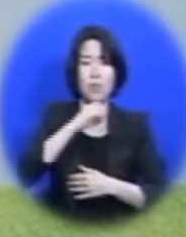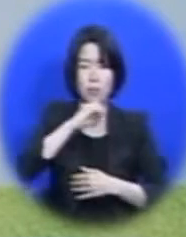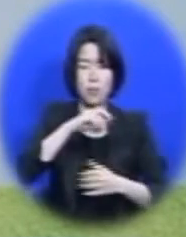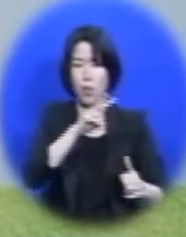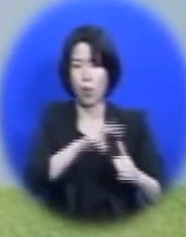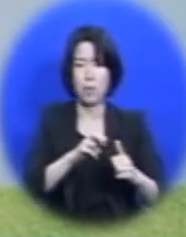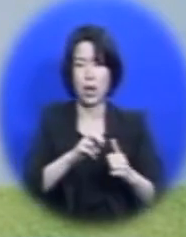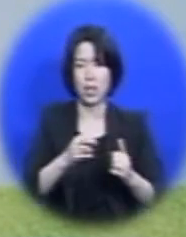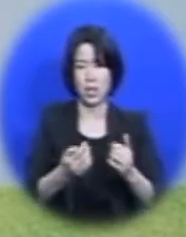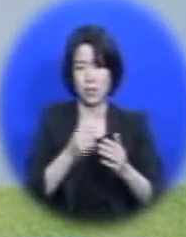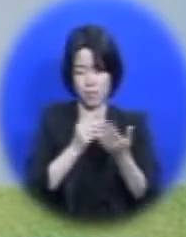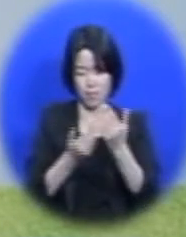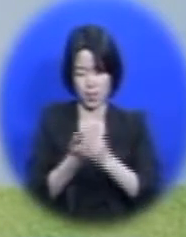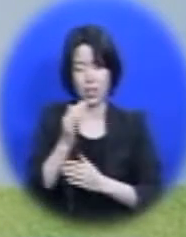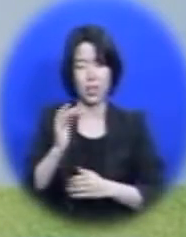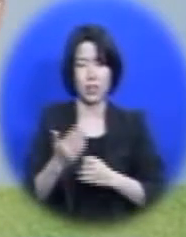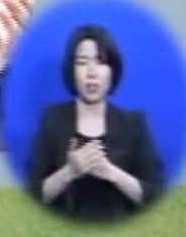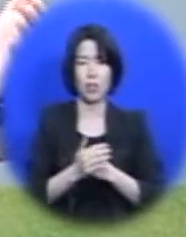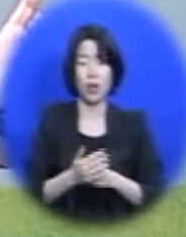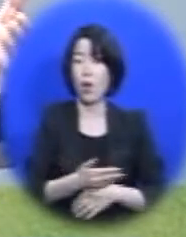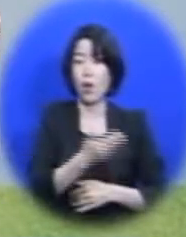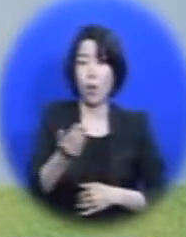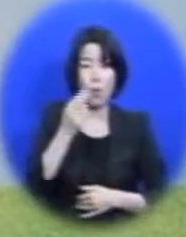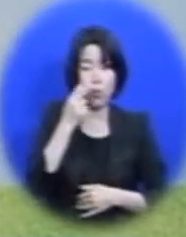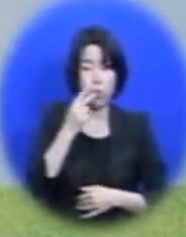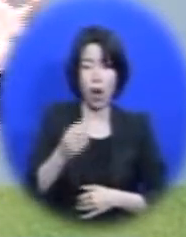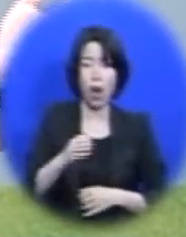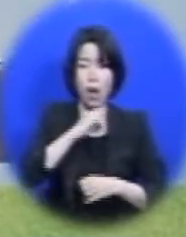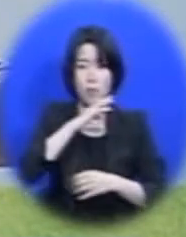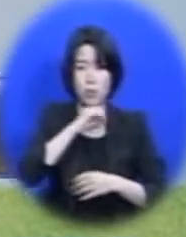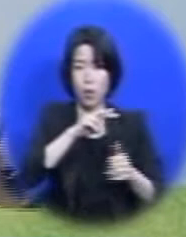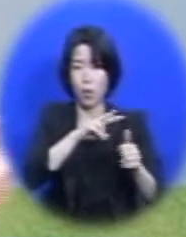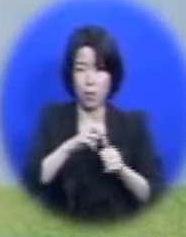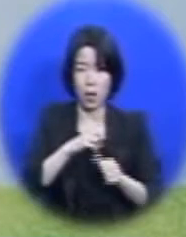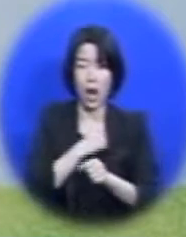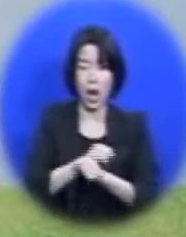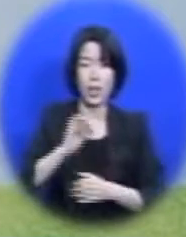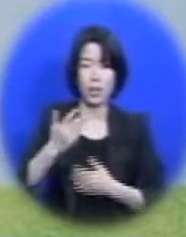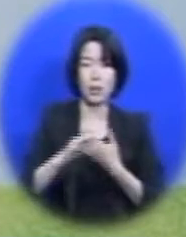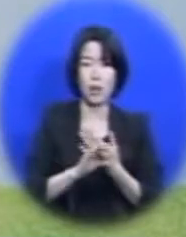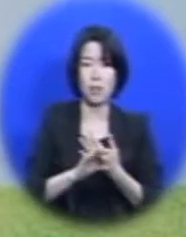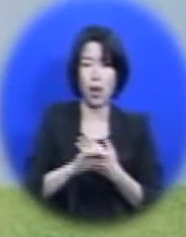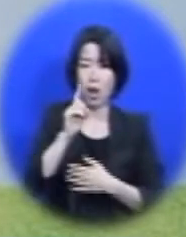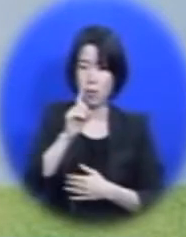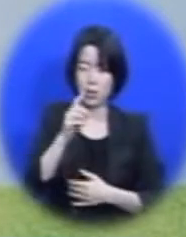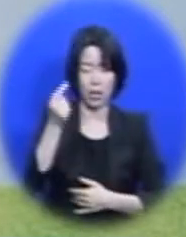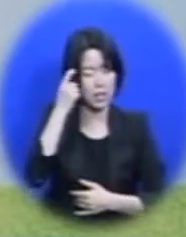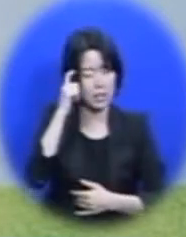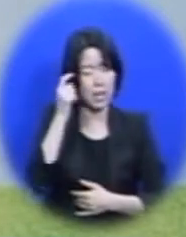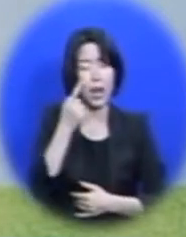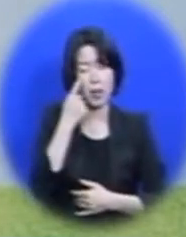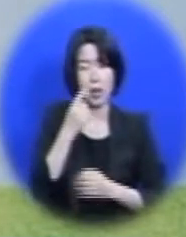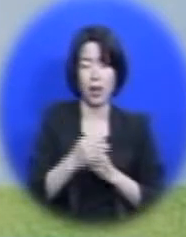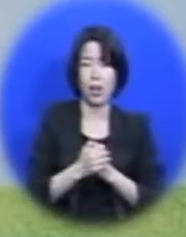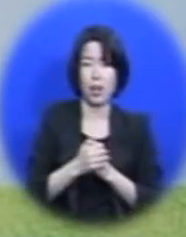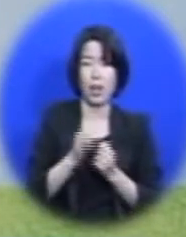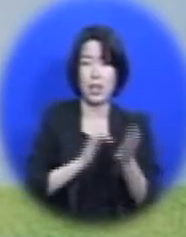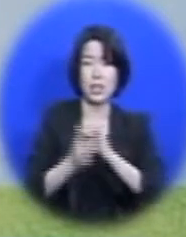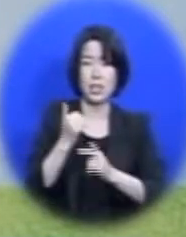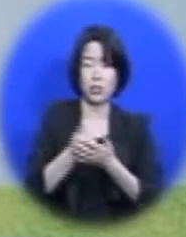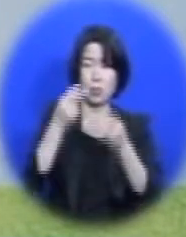나오는 거예요. 여러분 혹시 불평과 원망을 하게 된다면 한번 다시 생각해 봐야 됩니다.